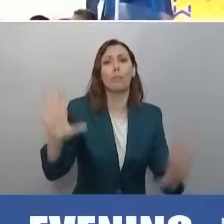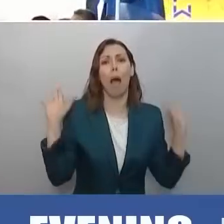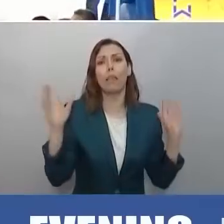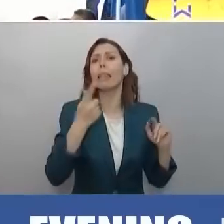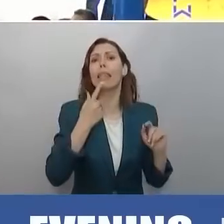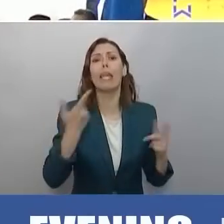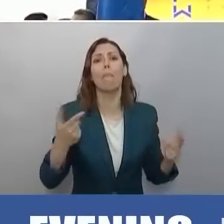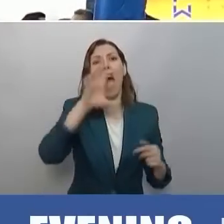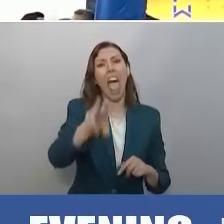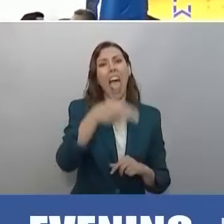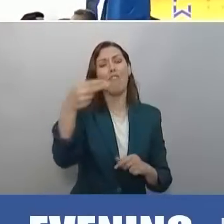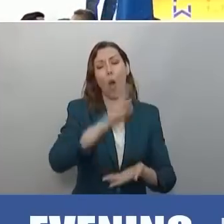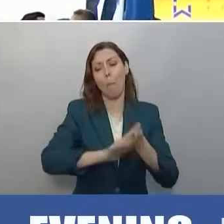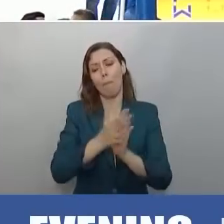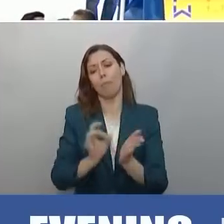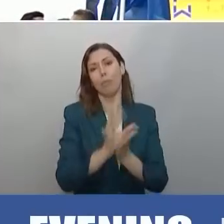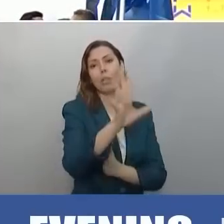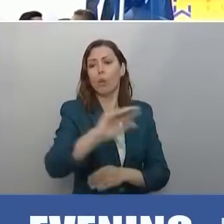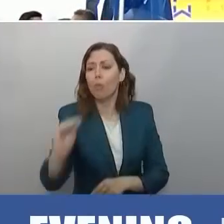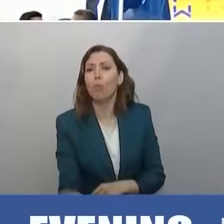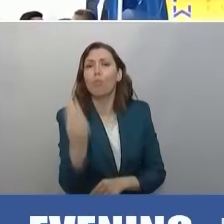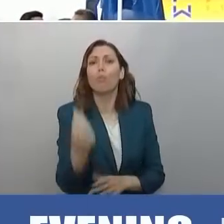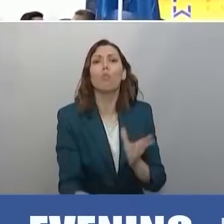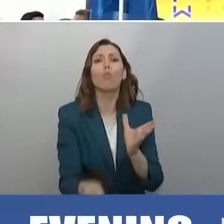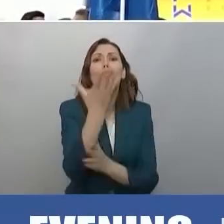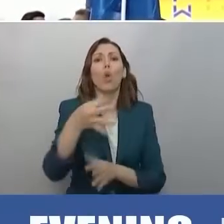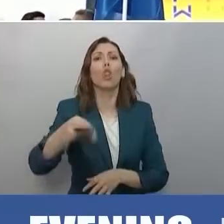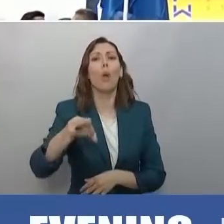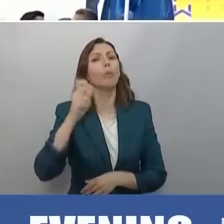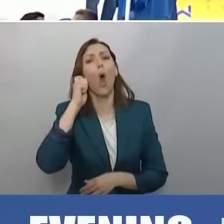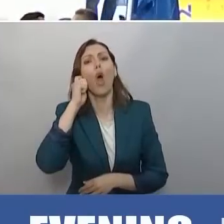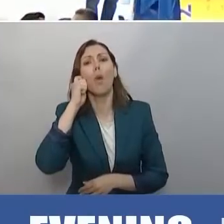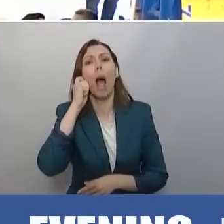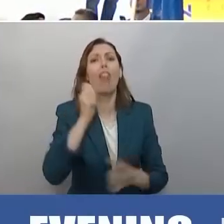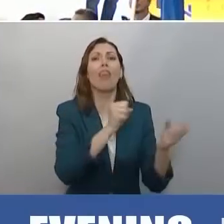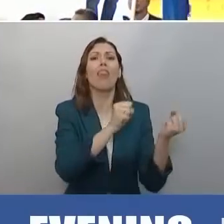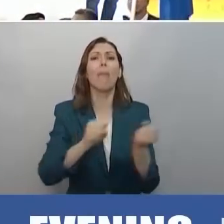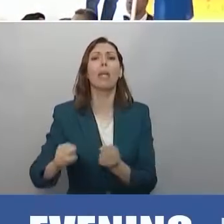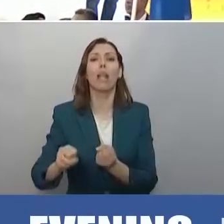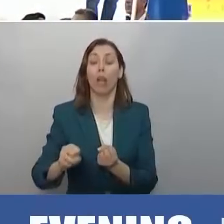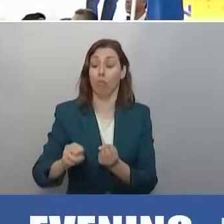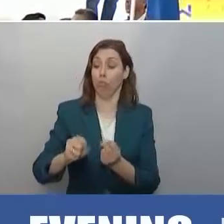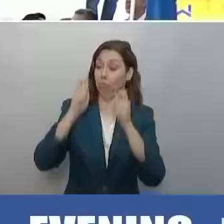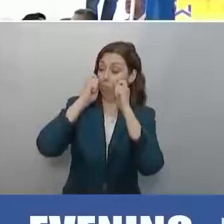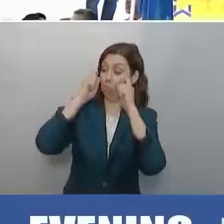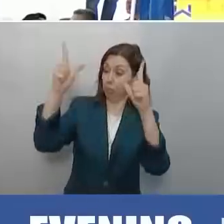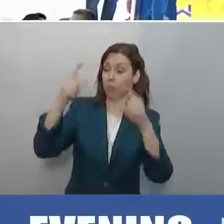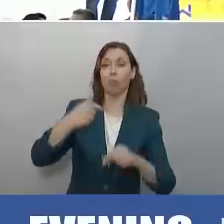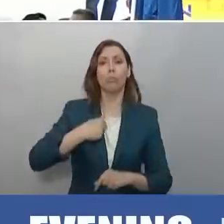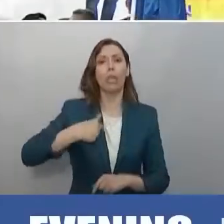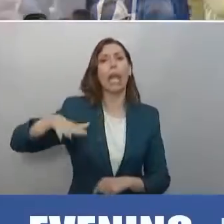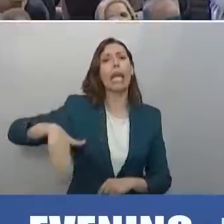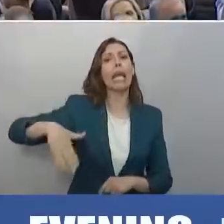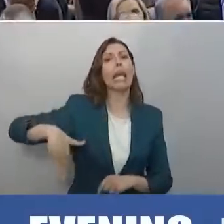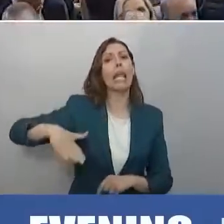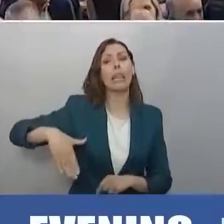το βάφτισε? Δήμητρα. Δήμητρα. Έτσι λοιπόν στην Κρήτη που ήμουνα, άκουσα και